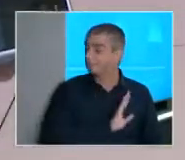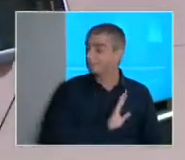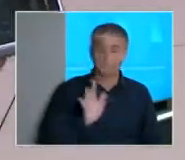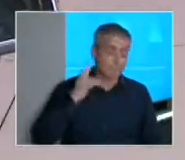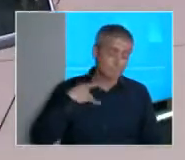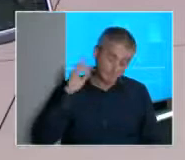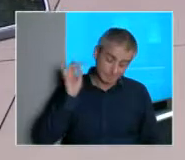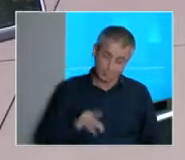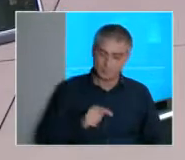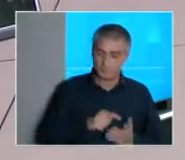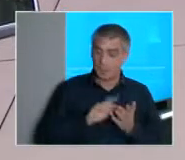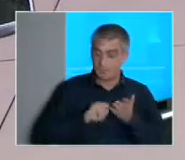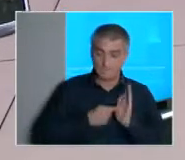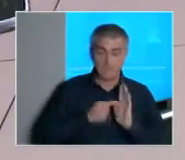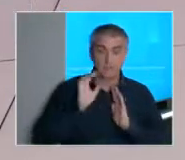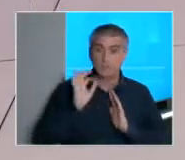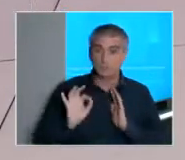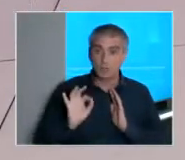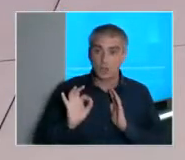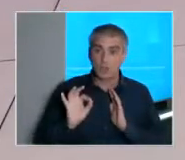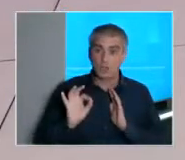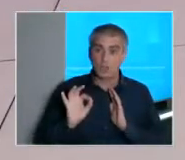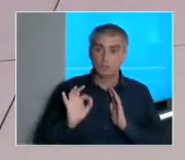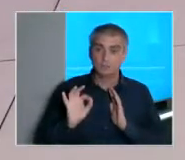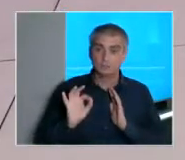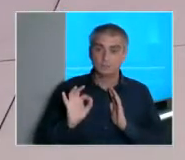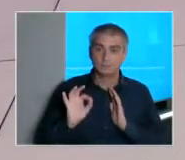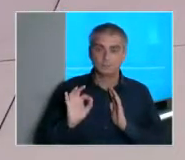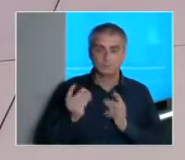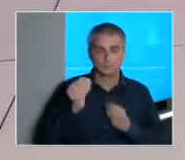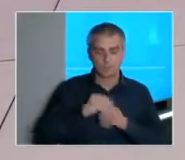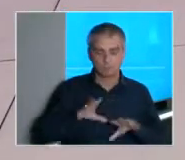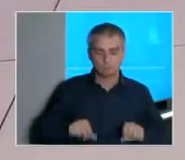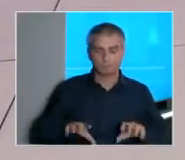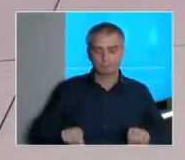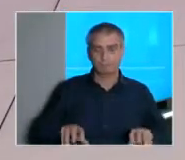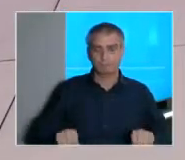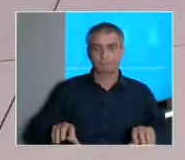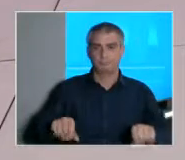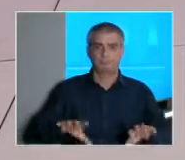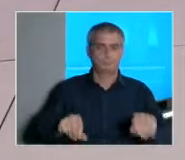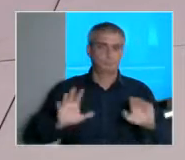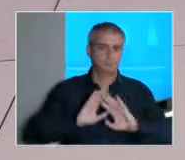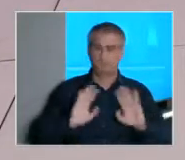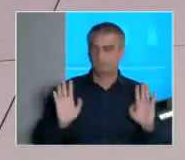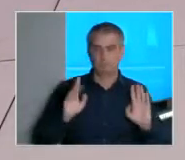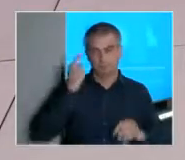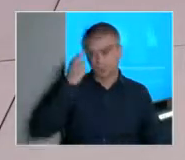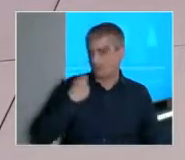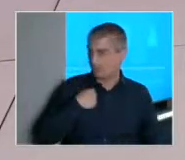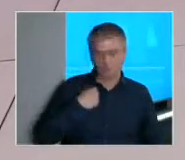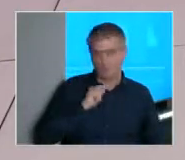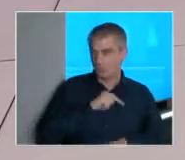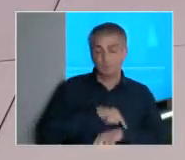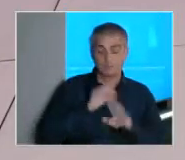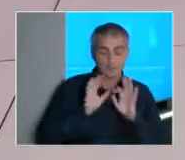אני נגד, מכיוון שכל מטרתו היא לכבוש עוד שטחים ועוד שטחים, ולדעתי זה לא